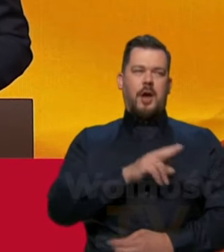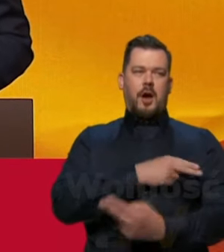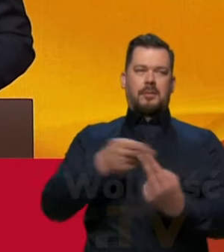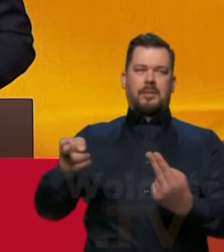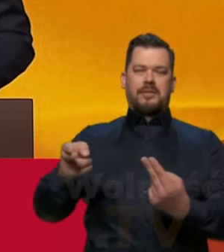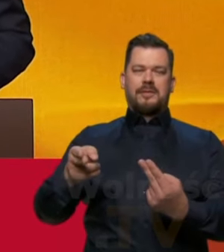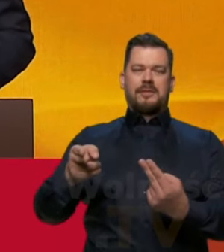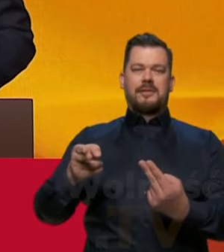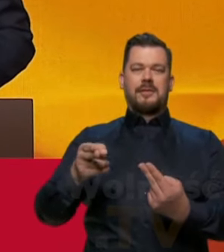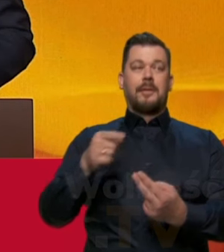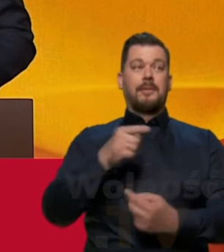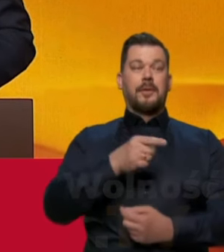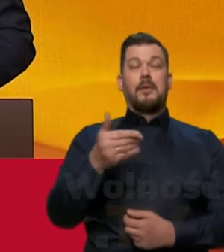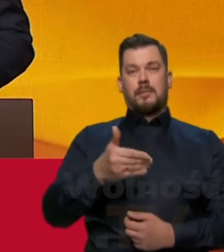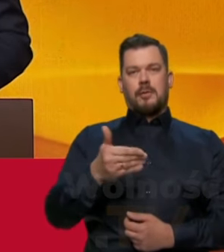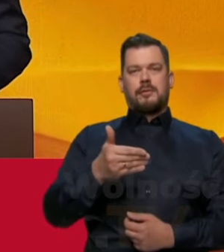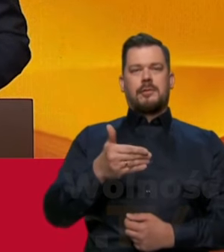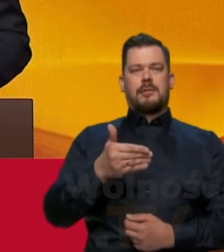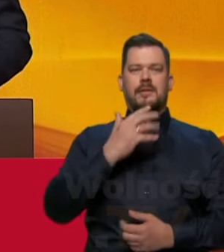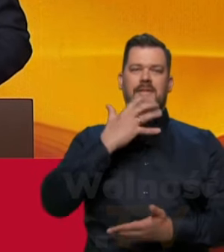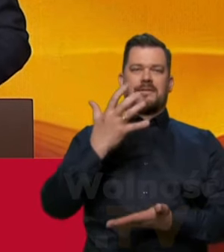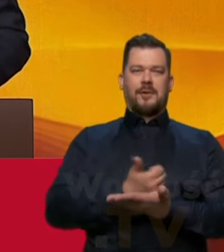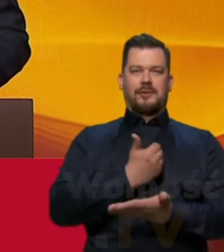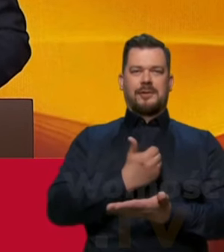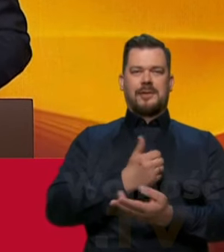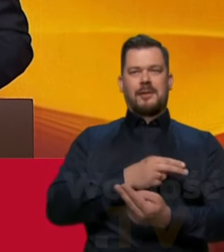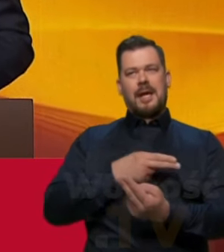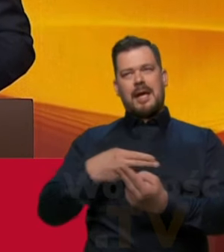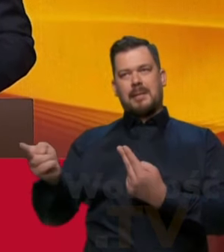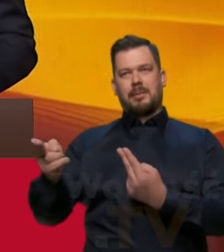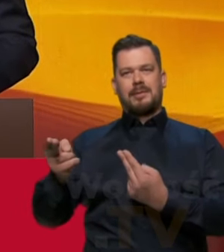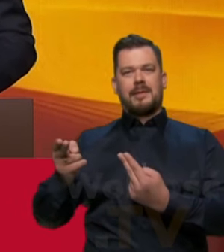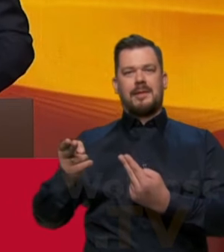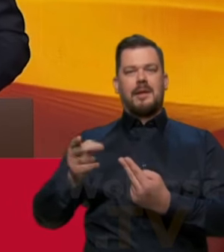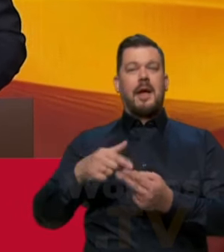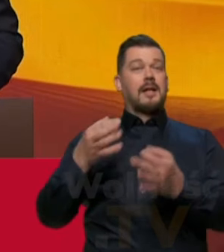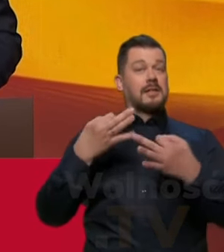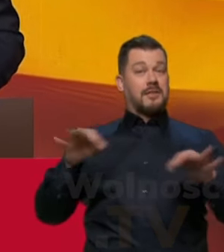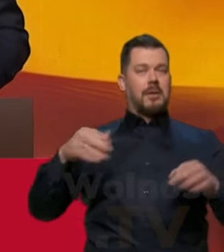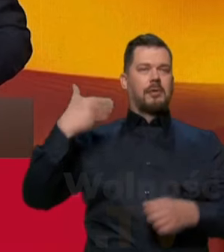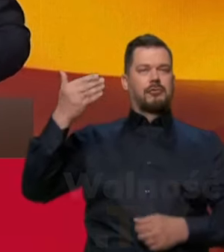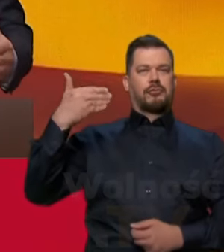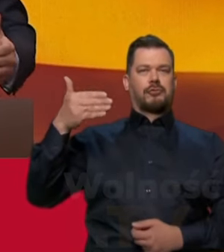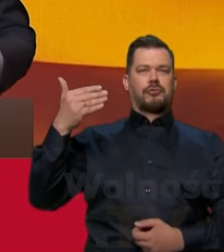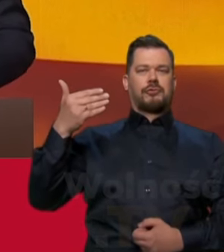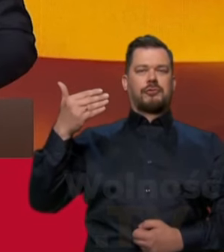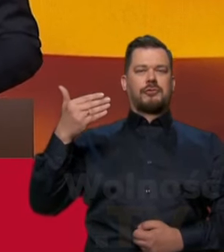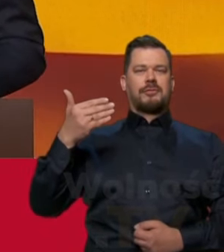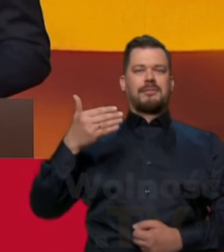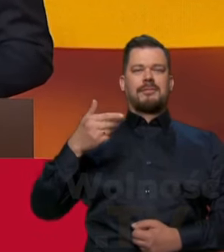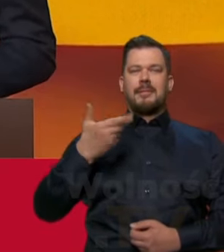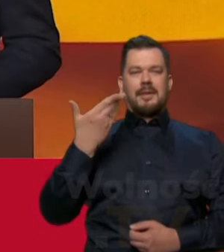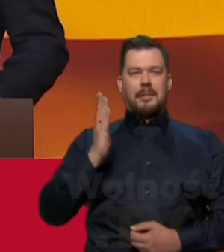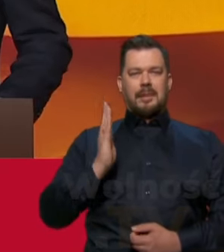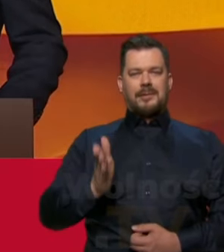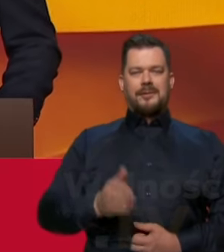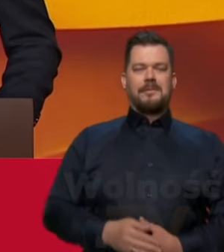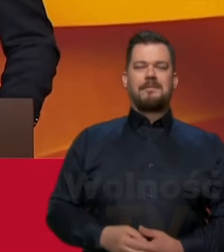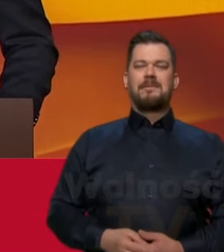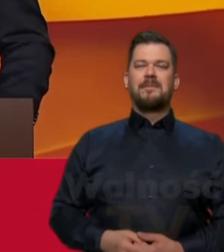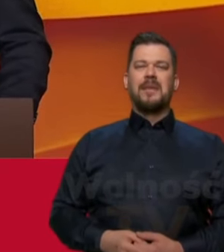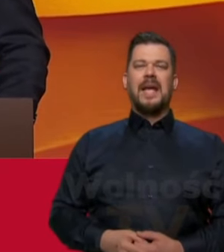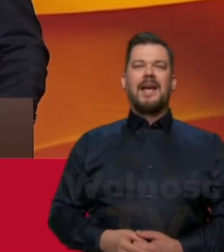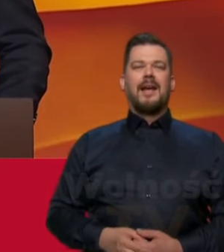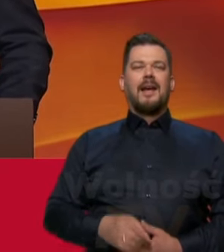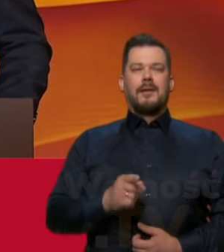tej turze jeszcze można wykorzystać ripostę. W swobodnych wypowiedziach końcowych już niestety nie będzie to